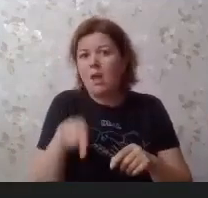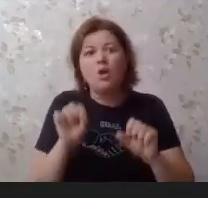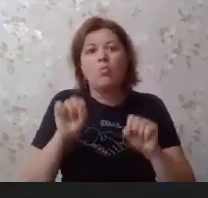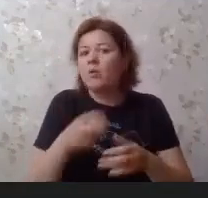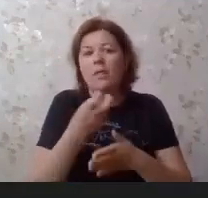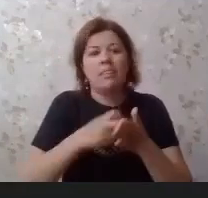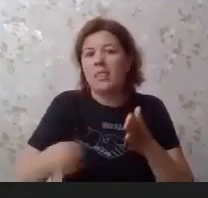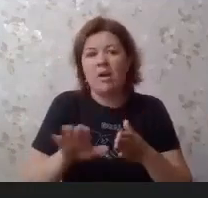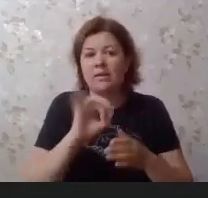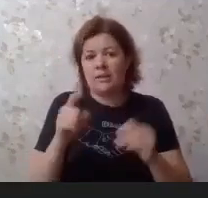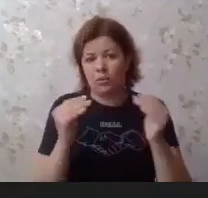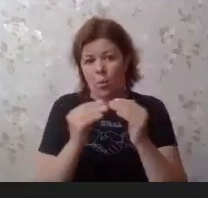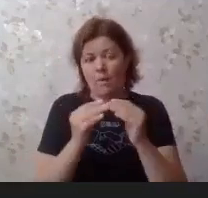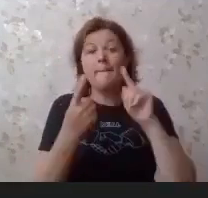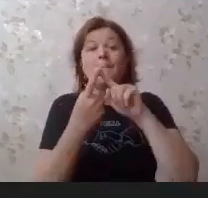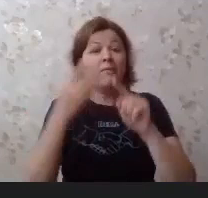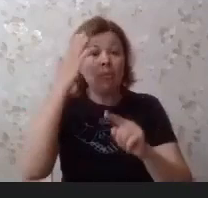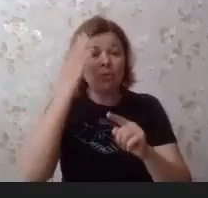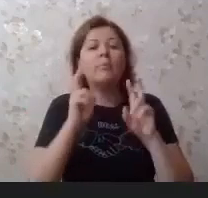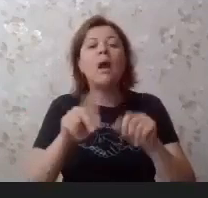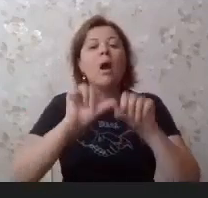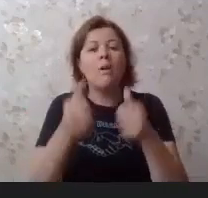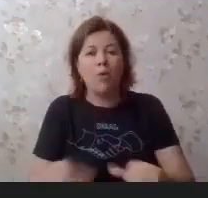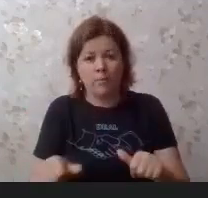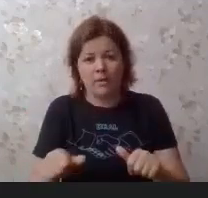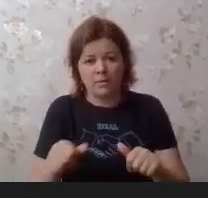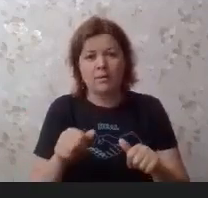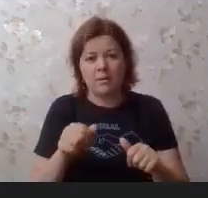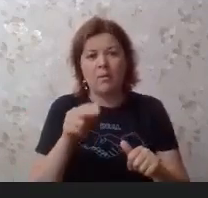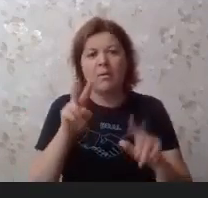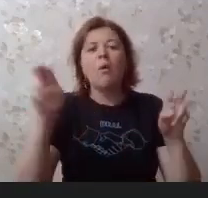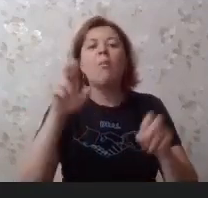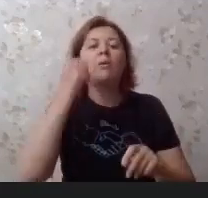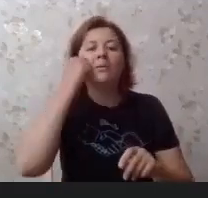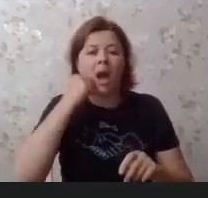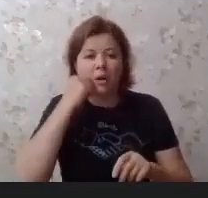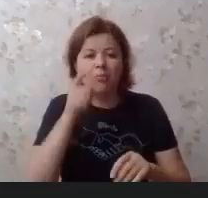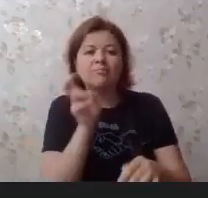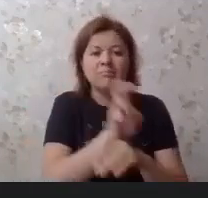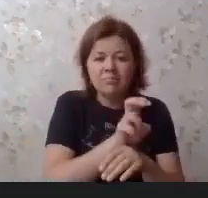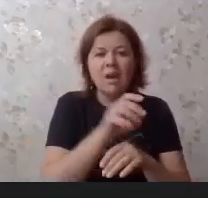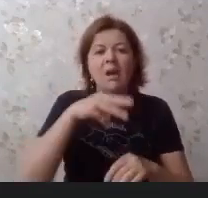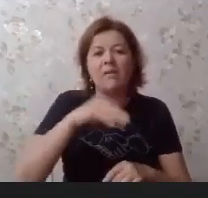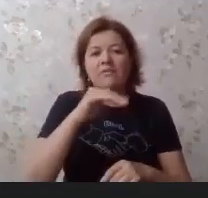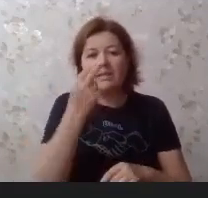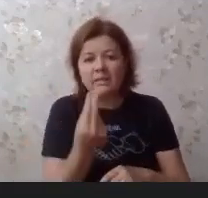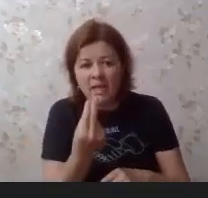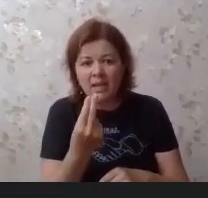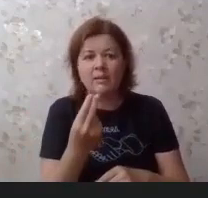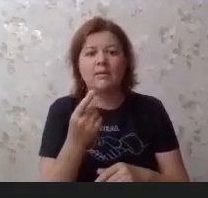Можно через, ну, первый способ, это такой довольно старый, да, МФЦ, через МФЦ или территориальное отделение социального фонда России.